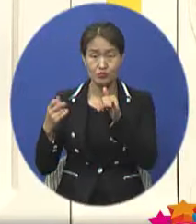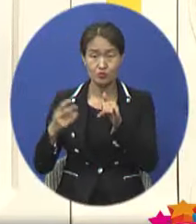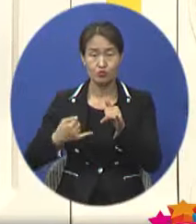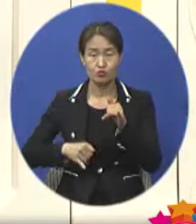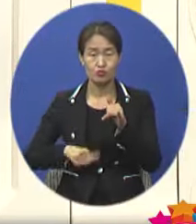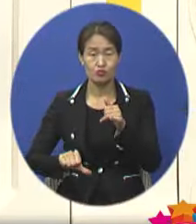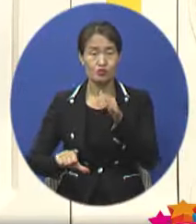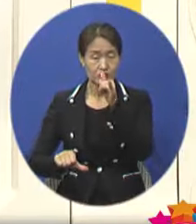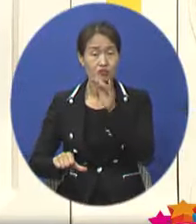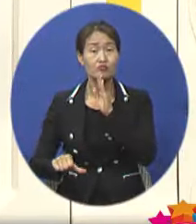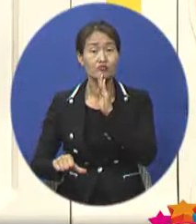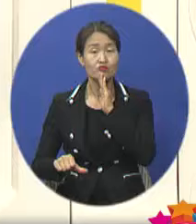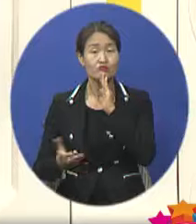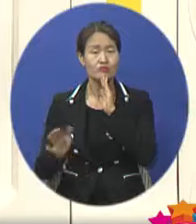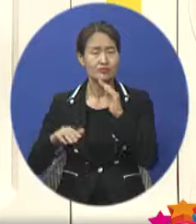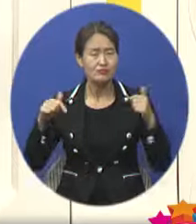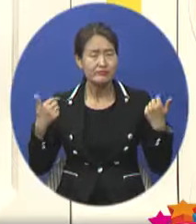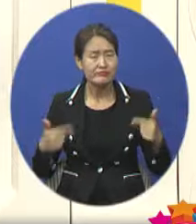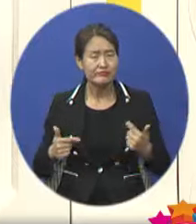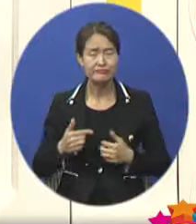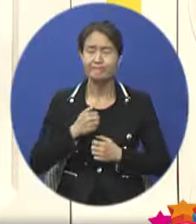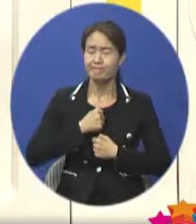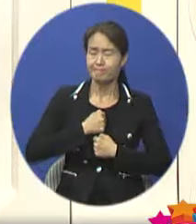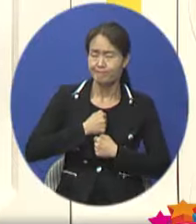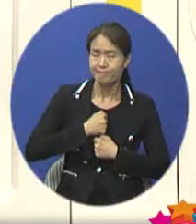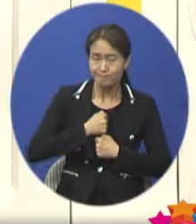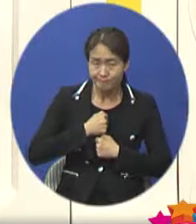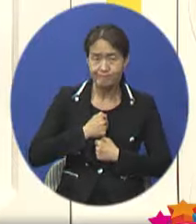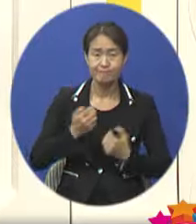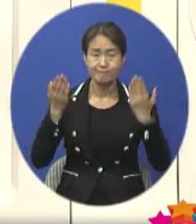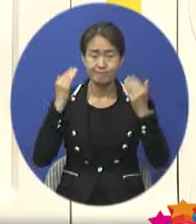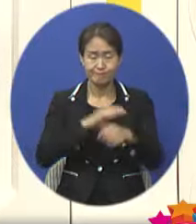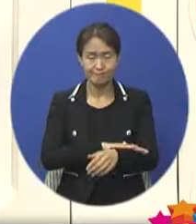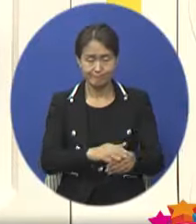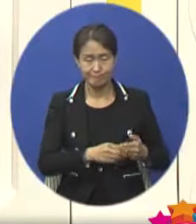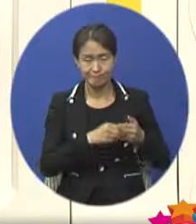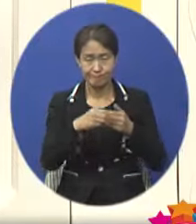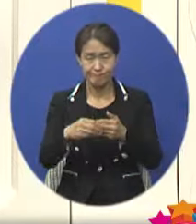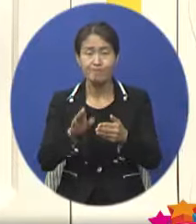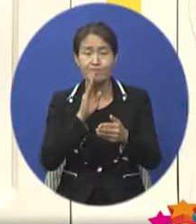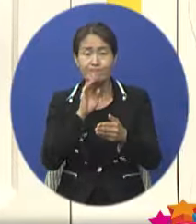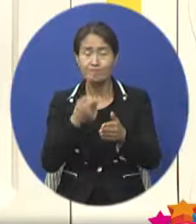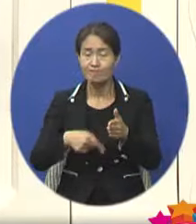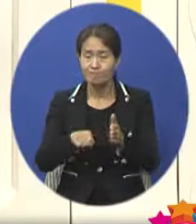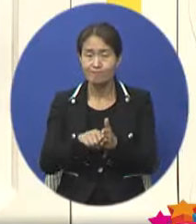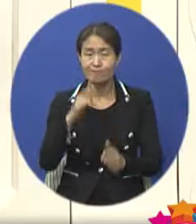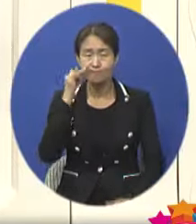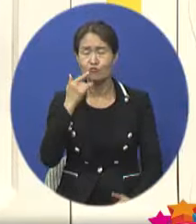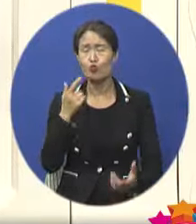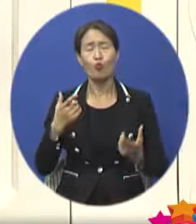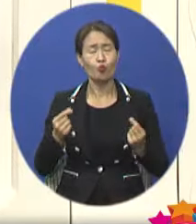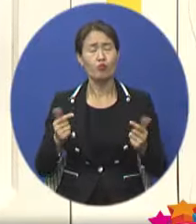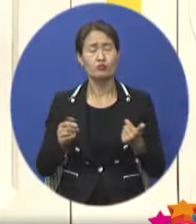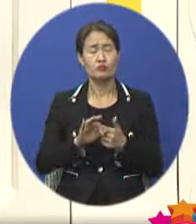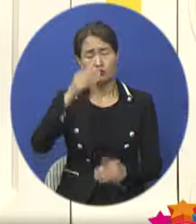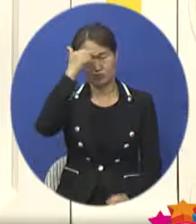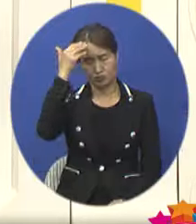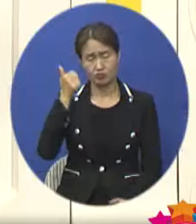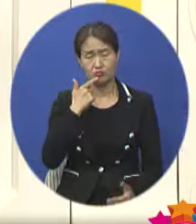자녀분들도 계시니까 네. 항상 안전하게 이제 학교길을 등교할 수 있도록 네. 뭐 부모님 같기도 하고 할아버지 같기도